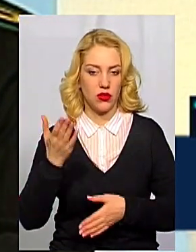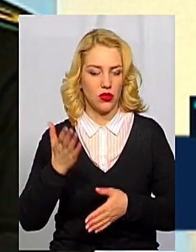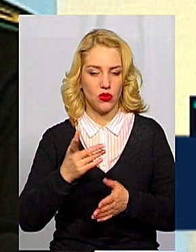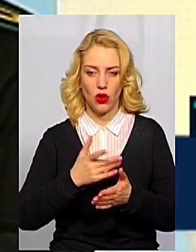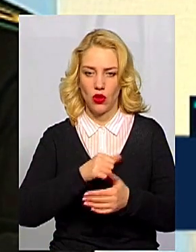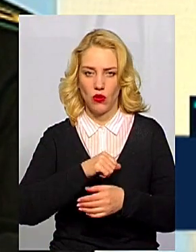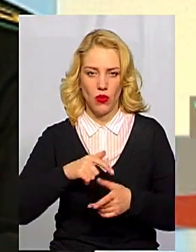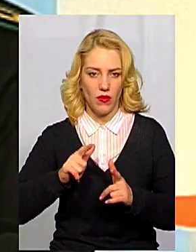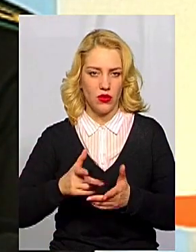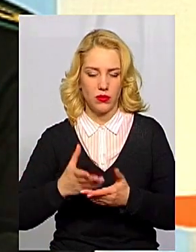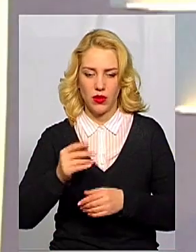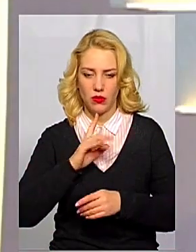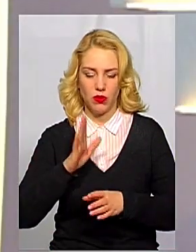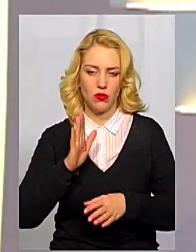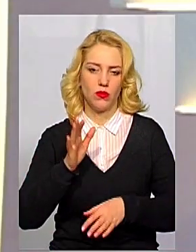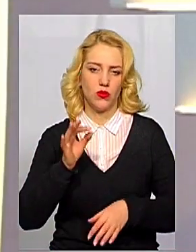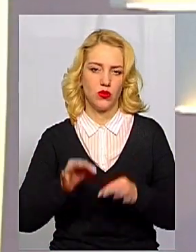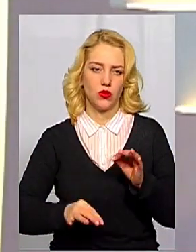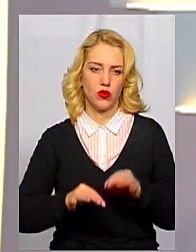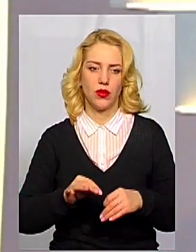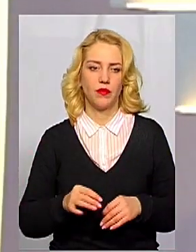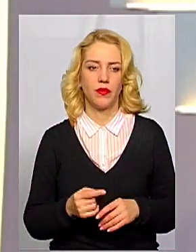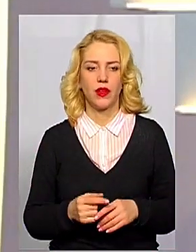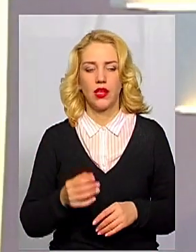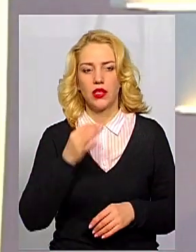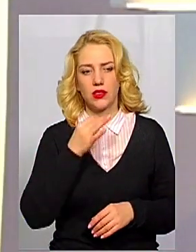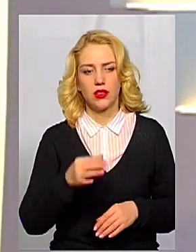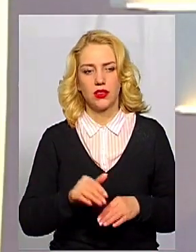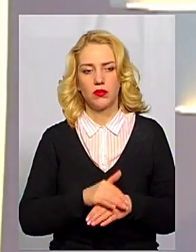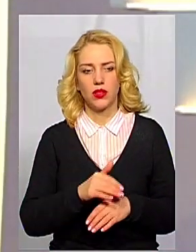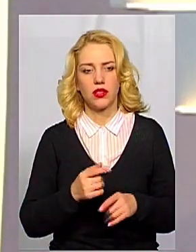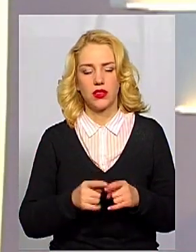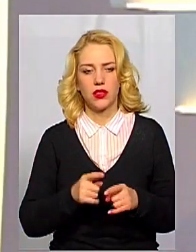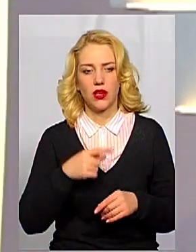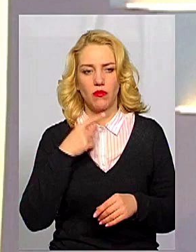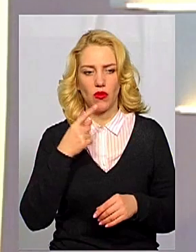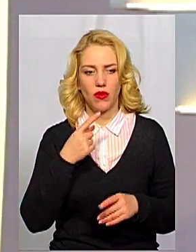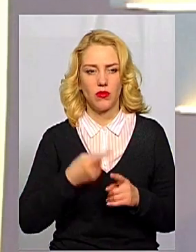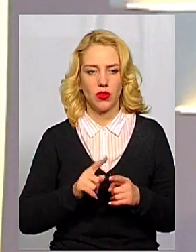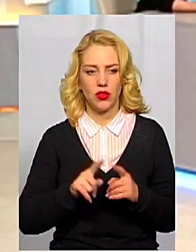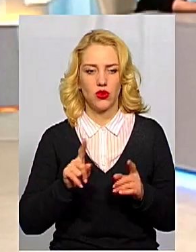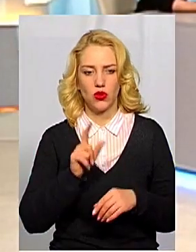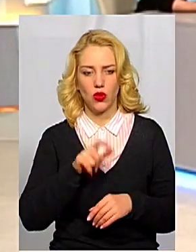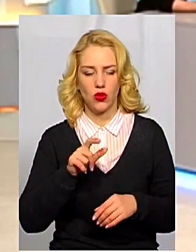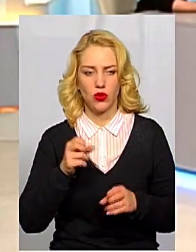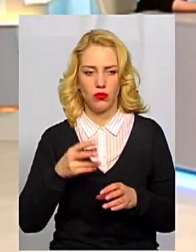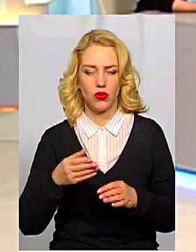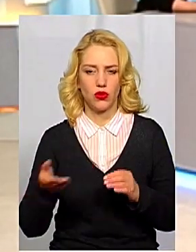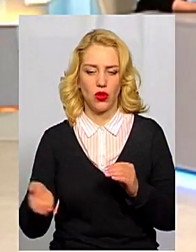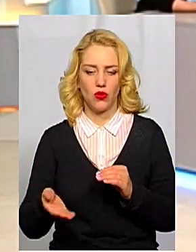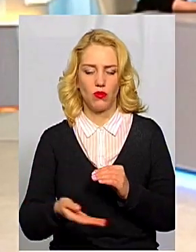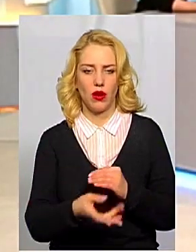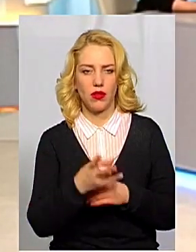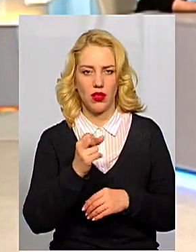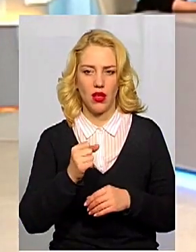порядку розбиратися вже спільно з поліцією. Скажіть, будь ласка, це йдеться про те, що, ймовірно, люди рубають просто на дрова, чи йдеться про